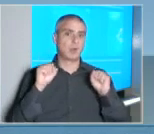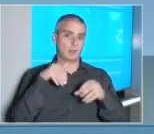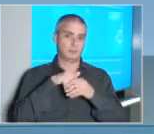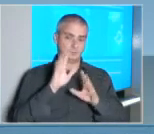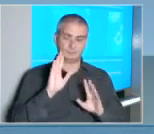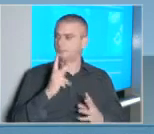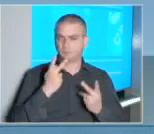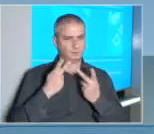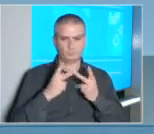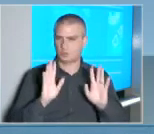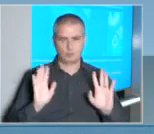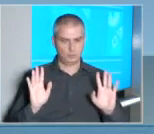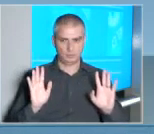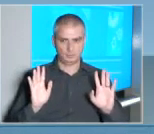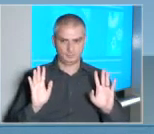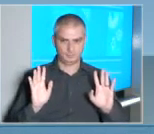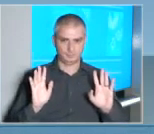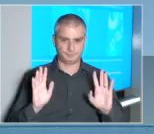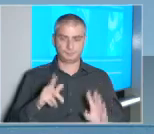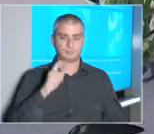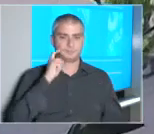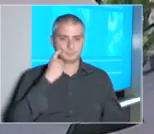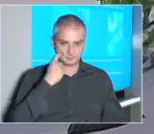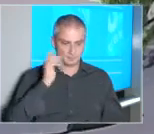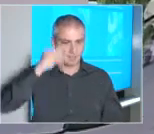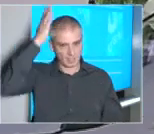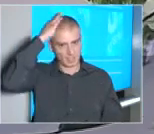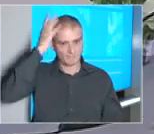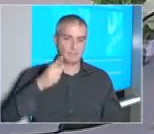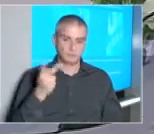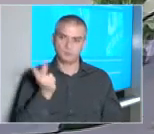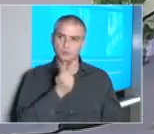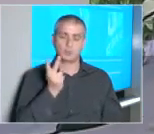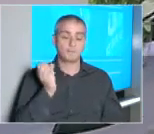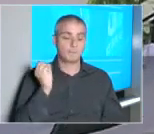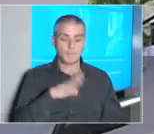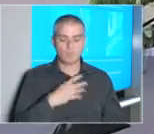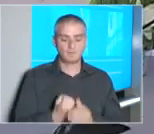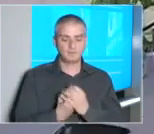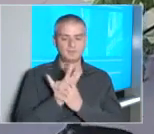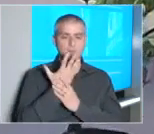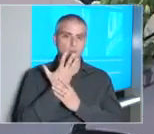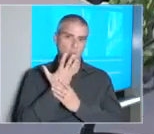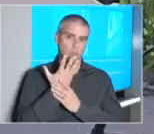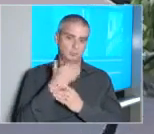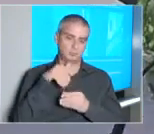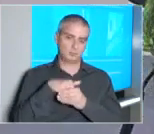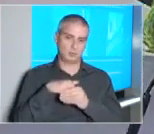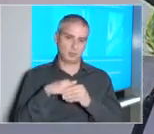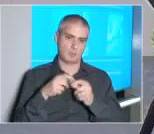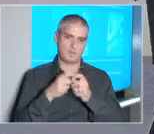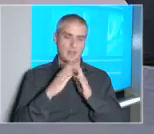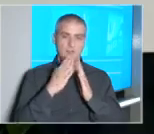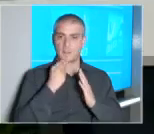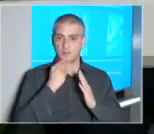בצלאל סמוטריץ'. אכן, זה לא משנה. אפשר, תראה, איילת שקד ונפתלי בנט, שניהם הגיעו וצמחו וגדלו בתוך הבית